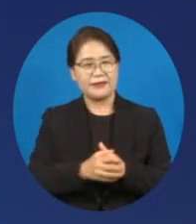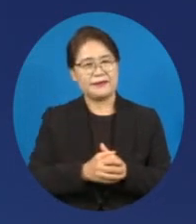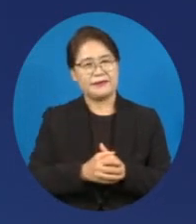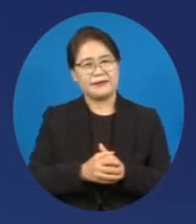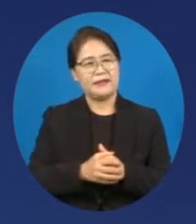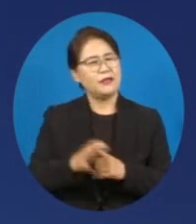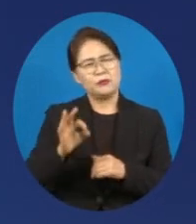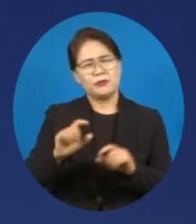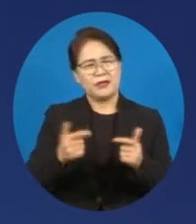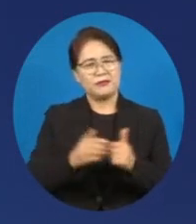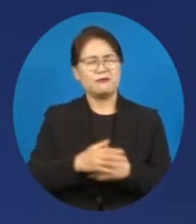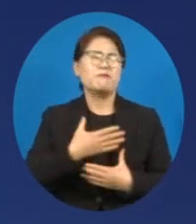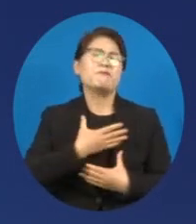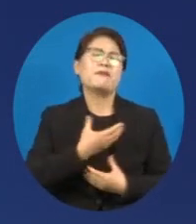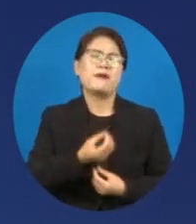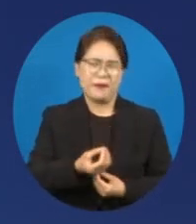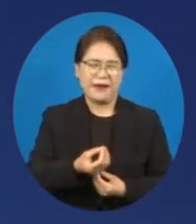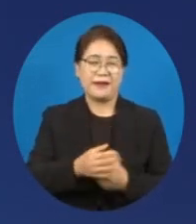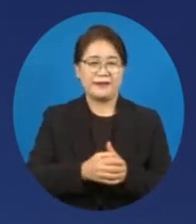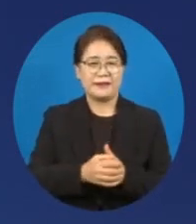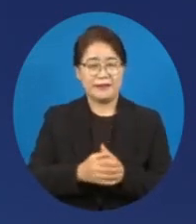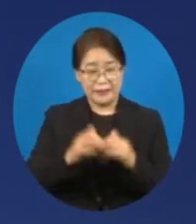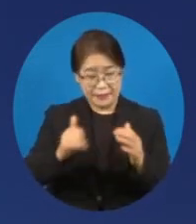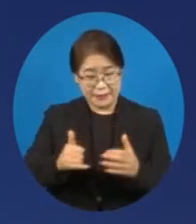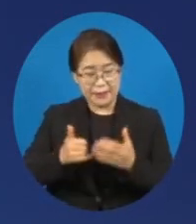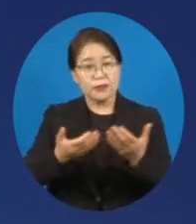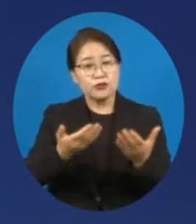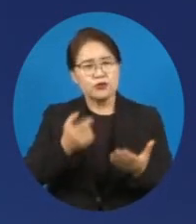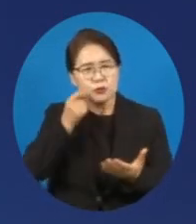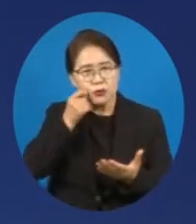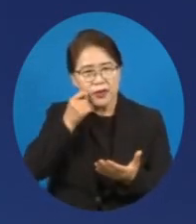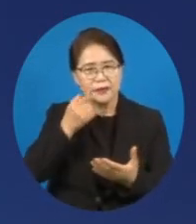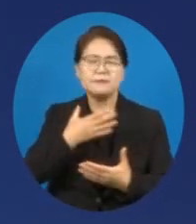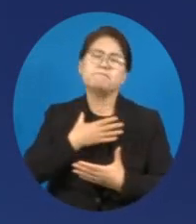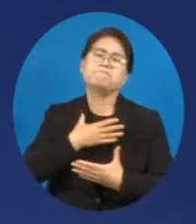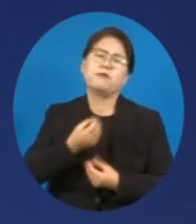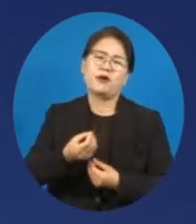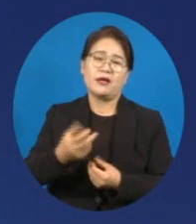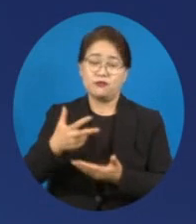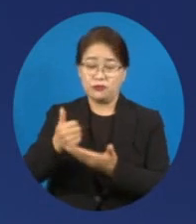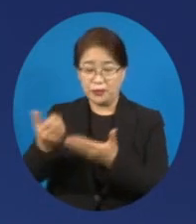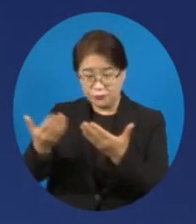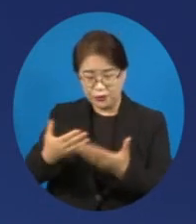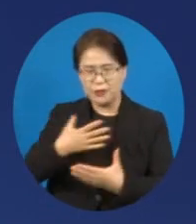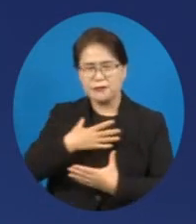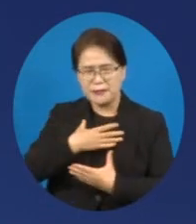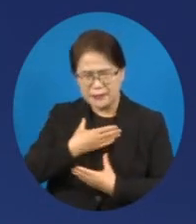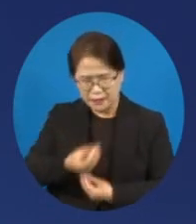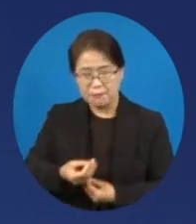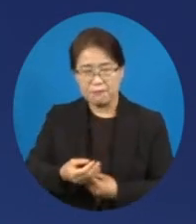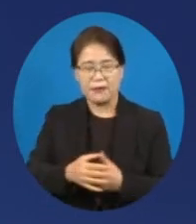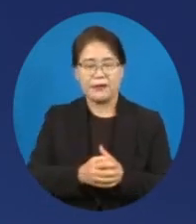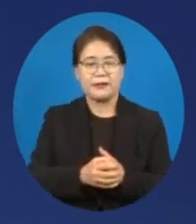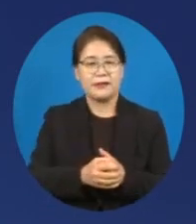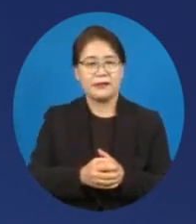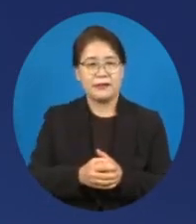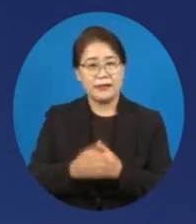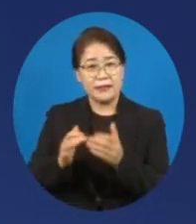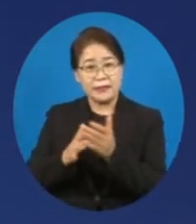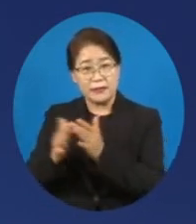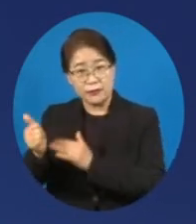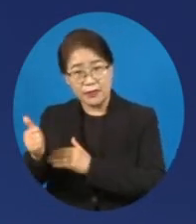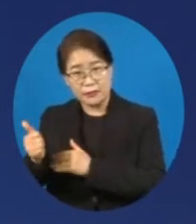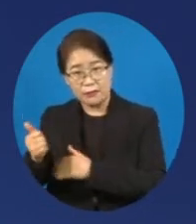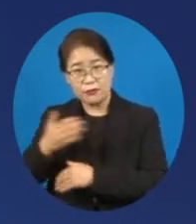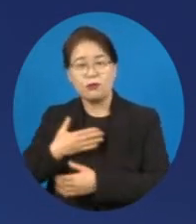평안이라는 사실입니다 세상에 줄 수 없는 평안이라는 사실입니다 그래서 예수님은 오늘도